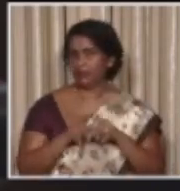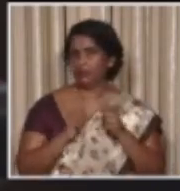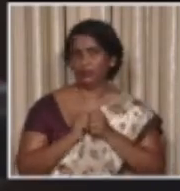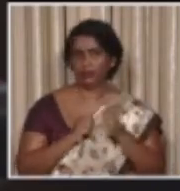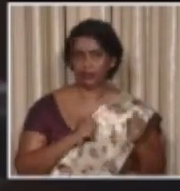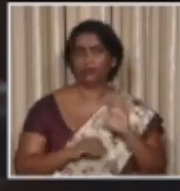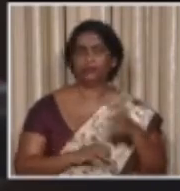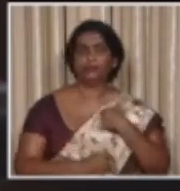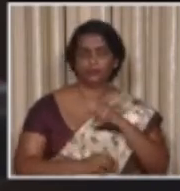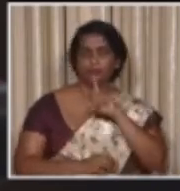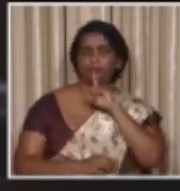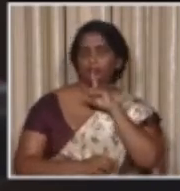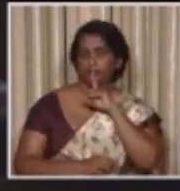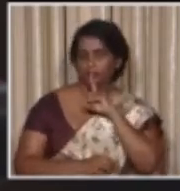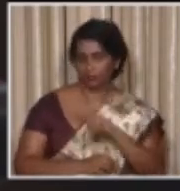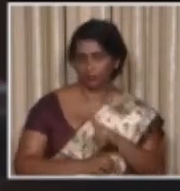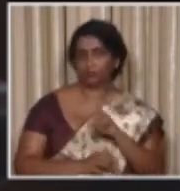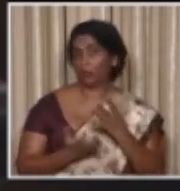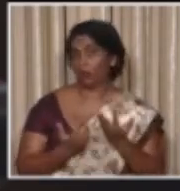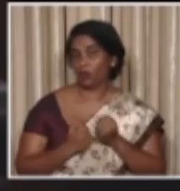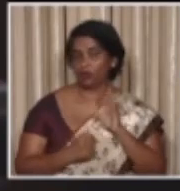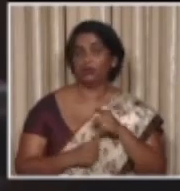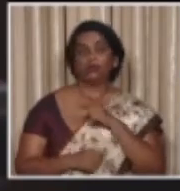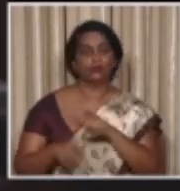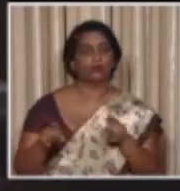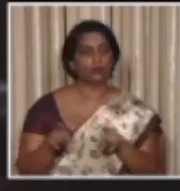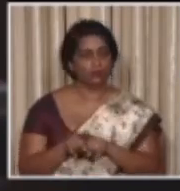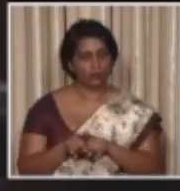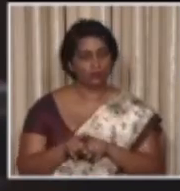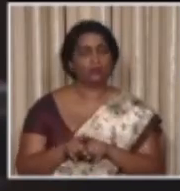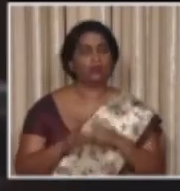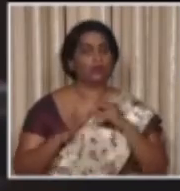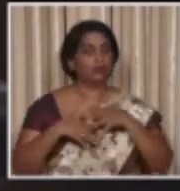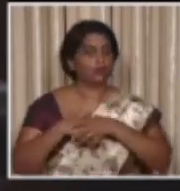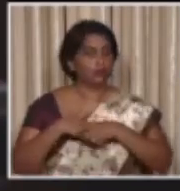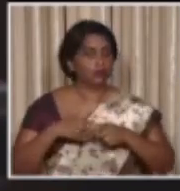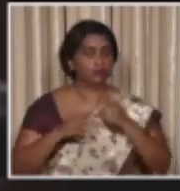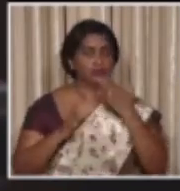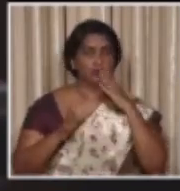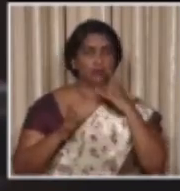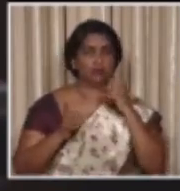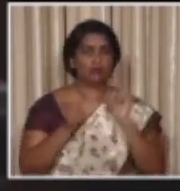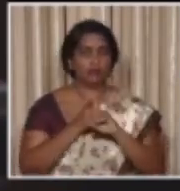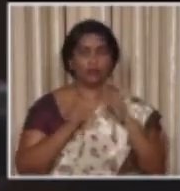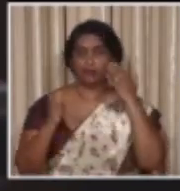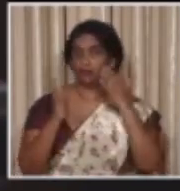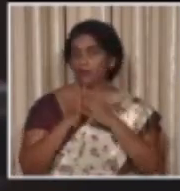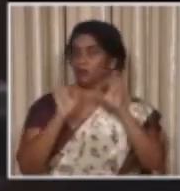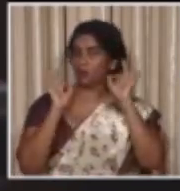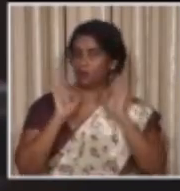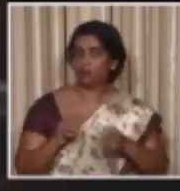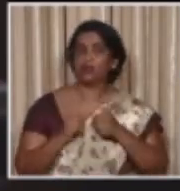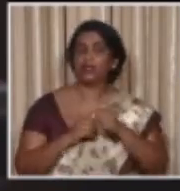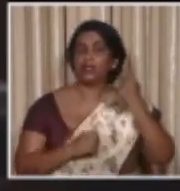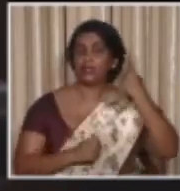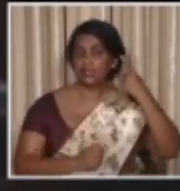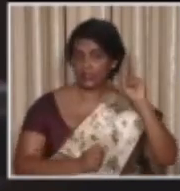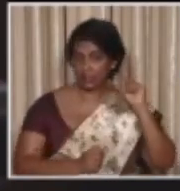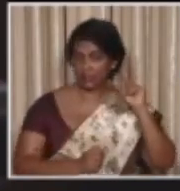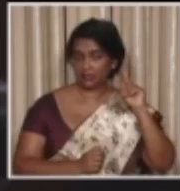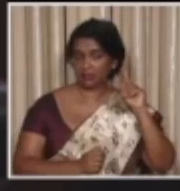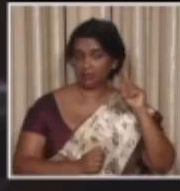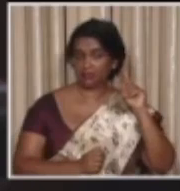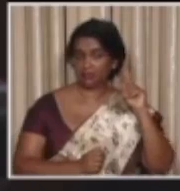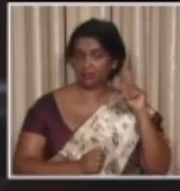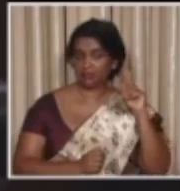மத்தியிலே இனமதவாதத்தை தூண்டுவிக்கின்ற ஒரு அடிப்படையை செய்து கொண்டிருக்கின்றது. நேற்றைய நாள் ஆகின்ற போது இங்கே இருக்கின்ற